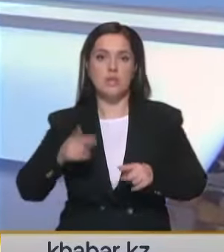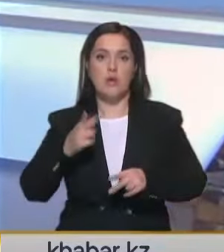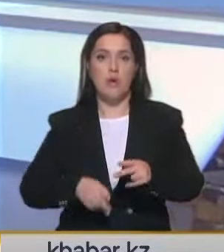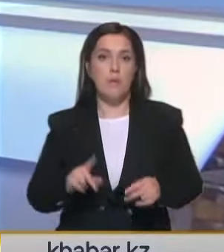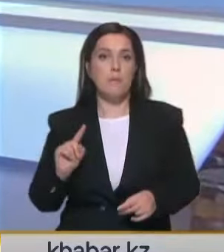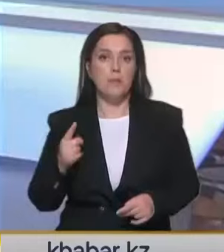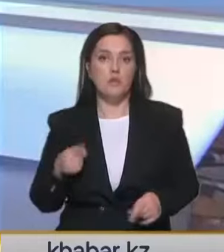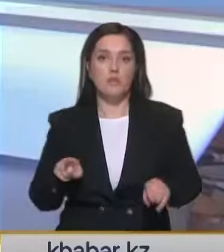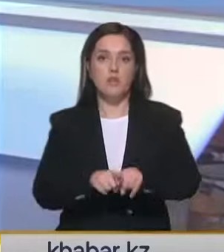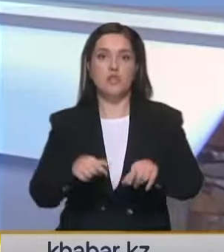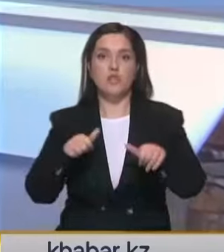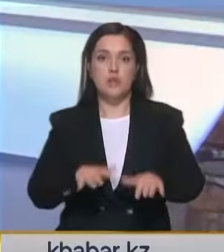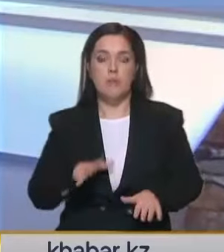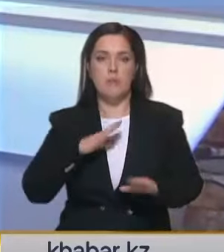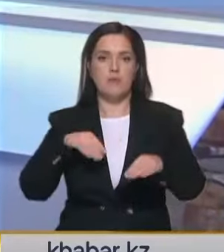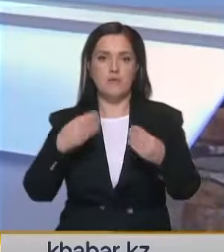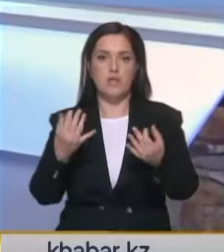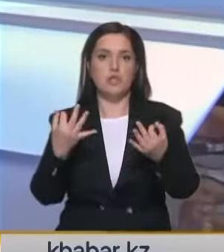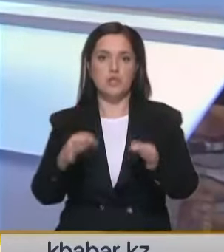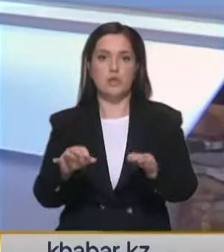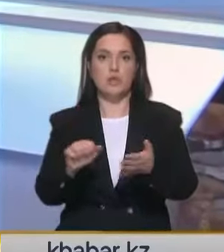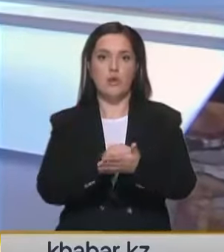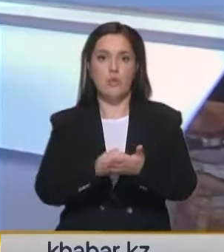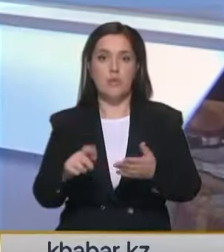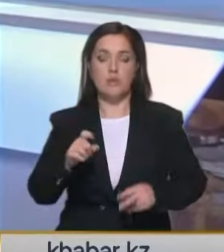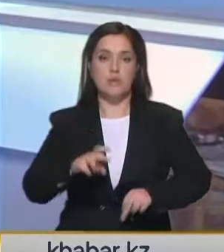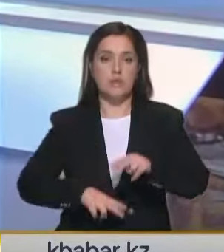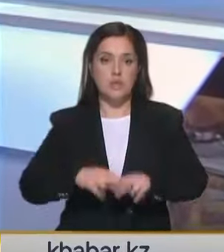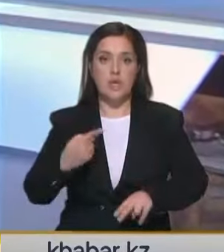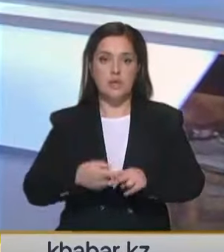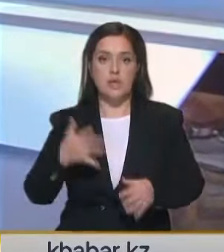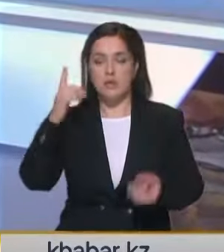завершения. Почему так решили и как были выданы разрешительные документы